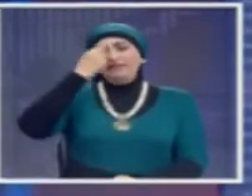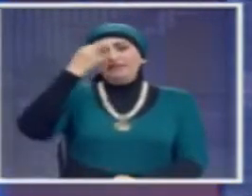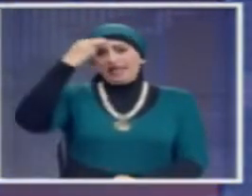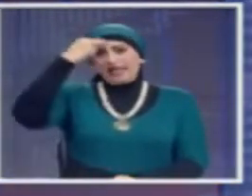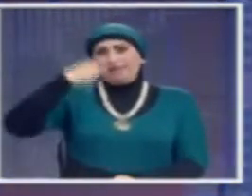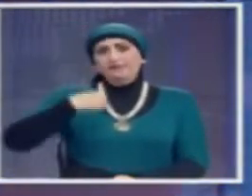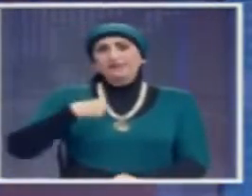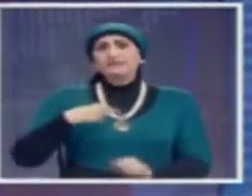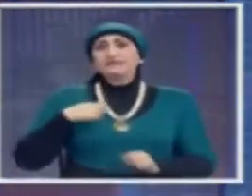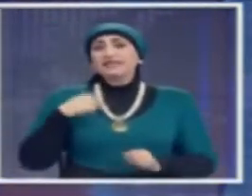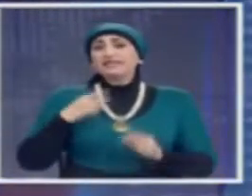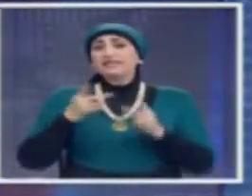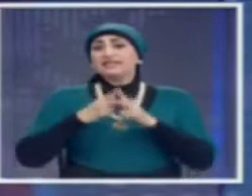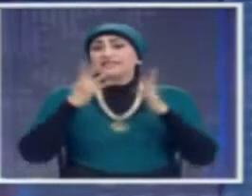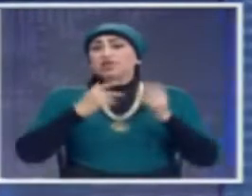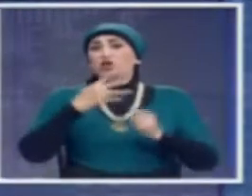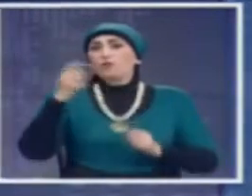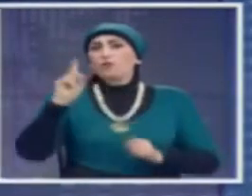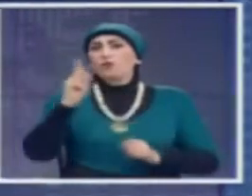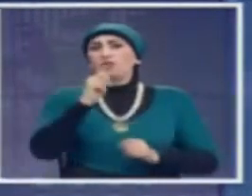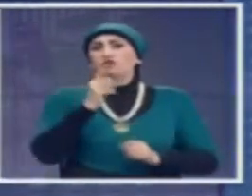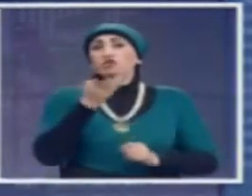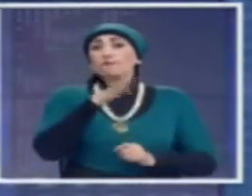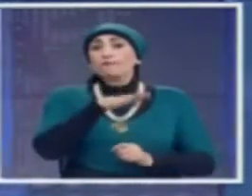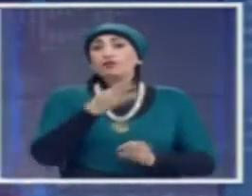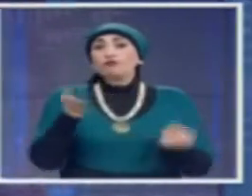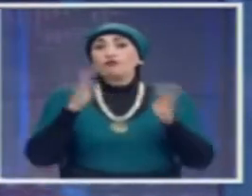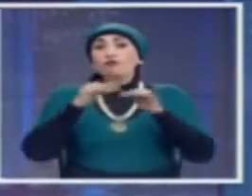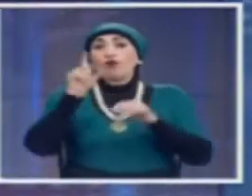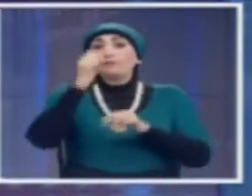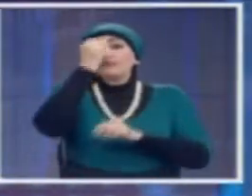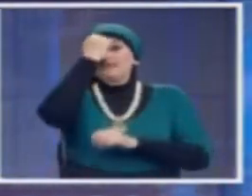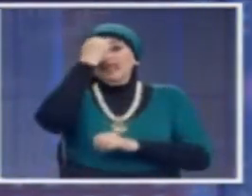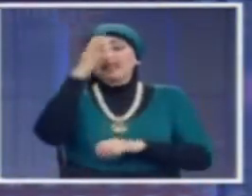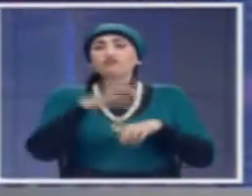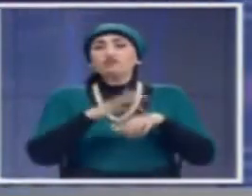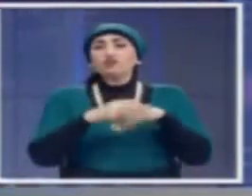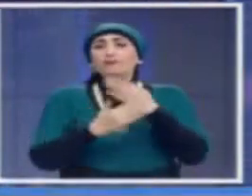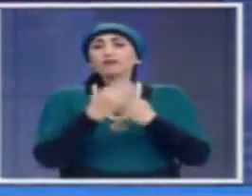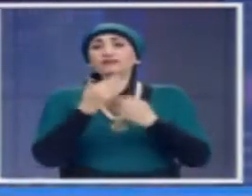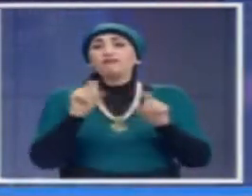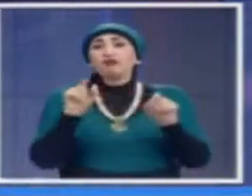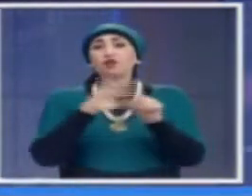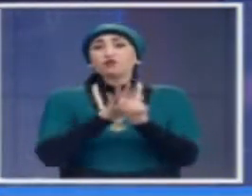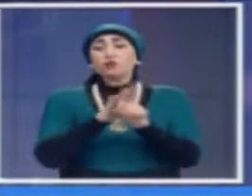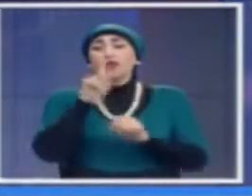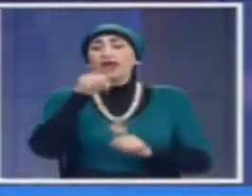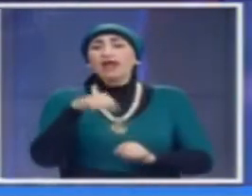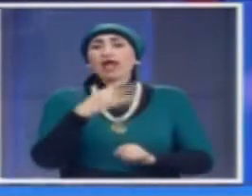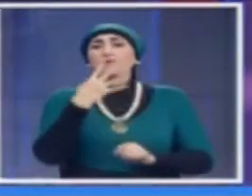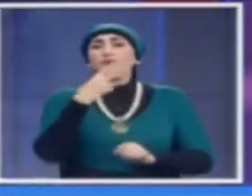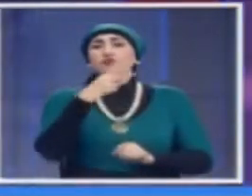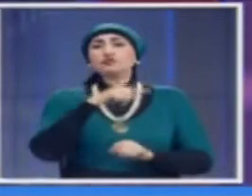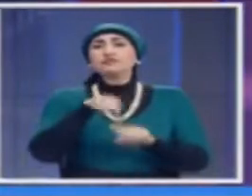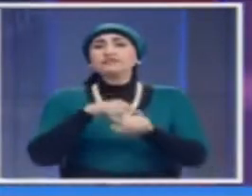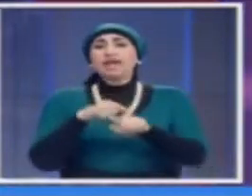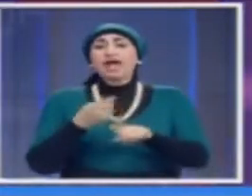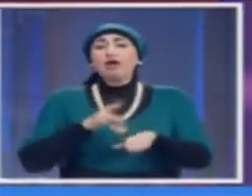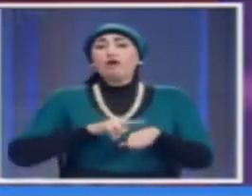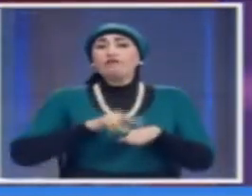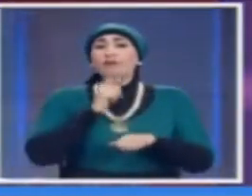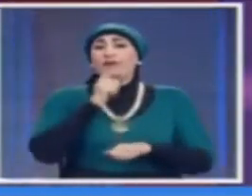تسجيل 411 حالة وفاة وأكثر من 5000 إصابة جديدة بفيروس كورونا خلال 24